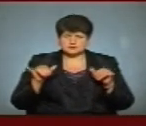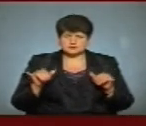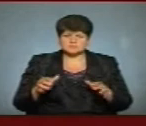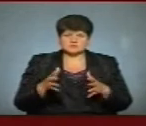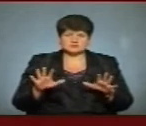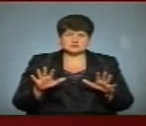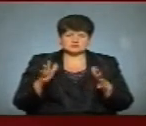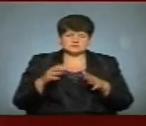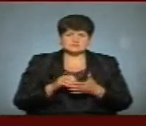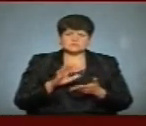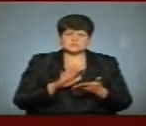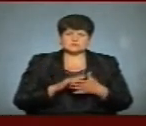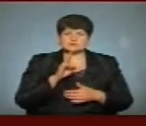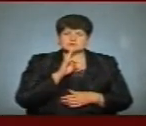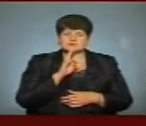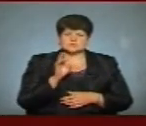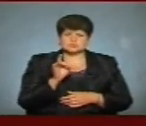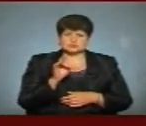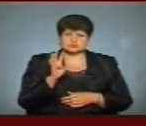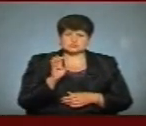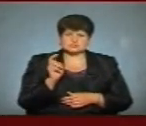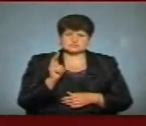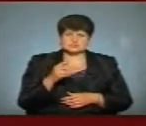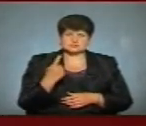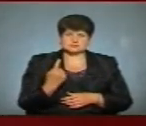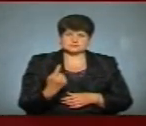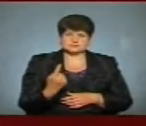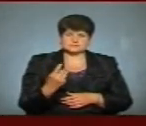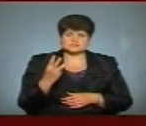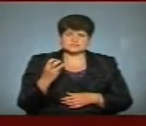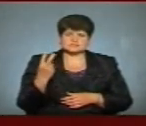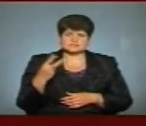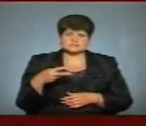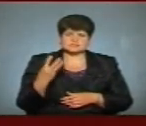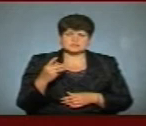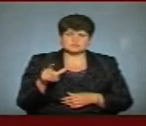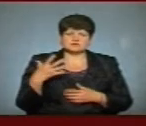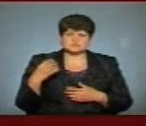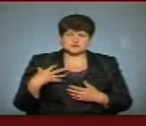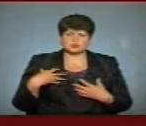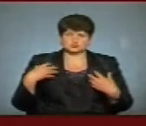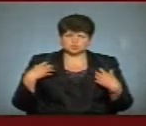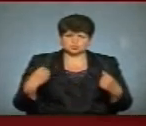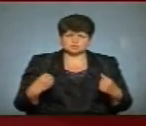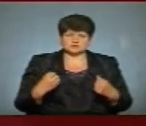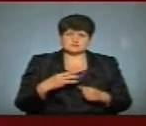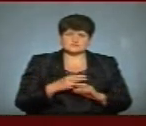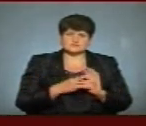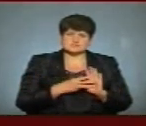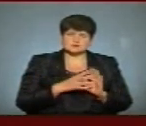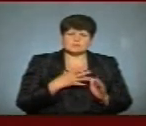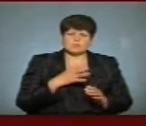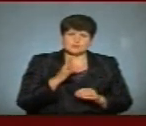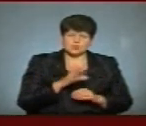COVID-19 в області зафіксували у Кременецькому районі 421, 323 людини там вже одужали і 8 померли